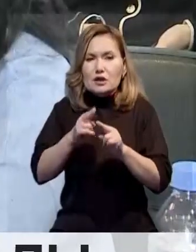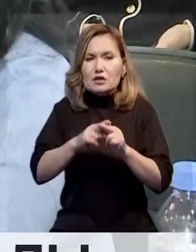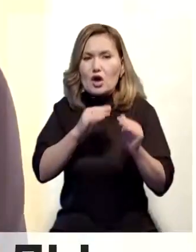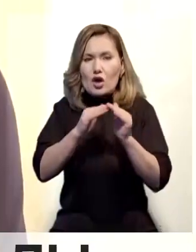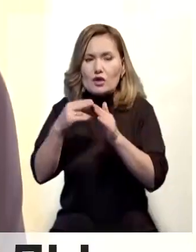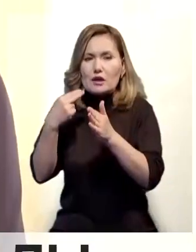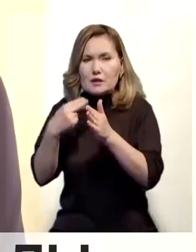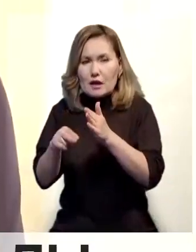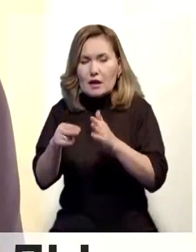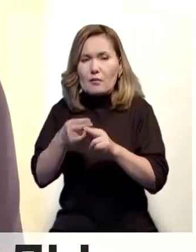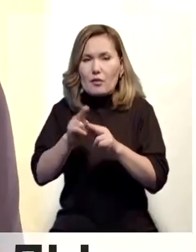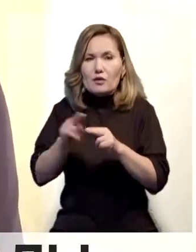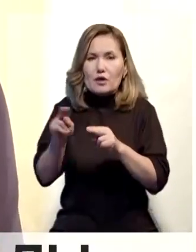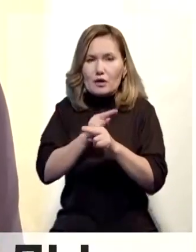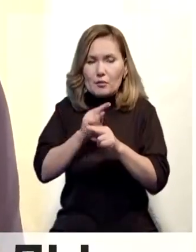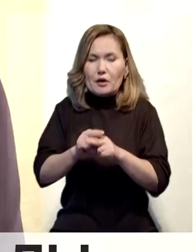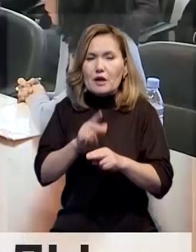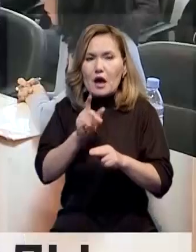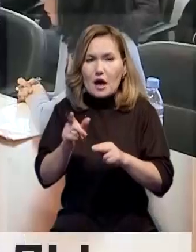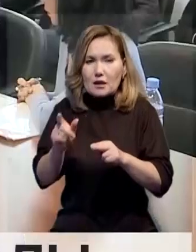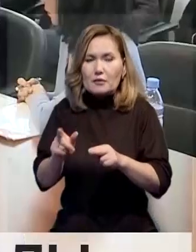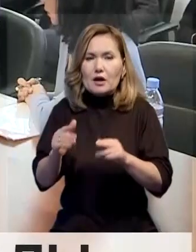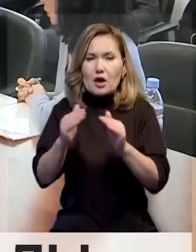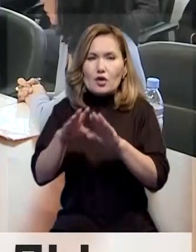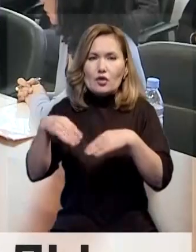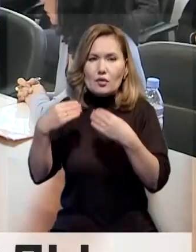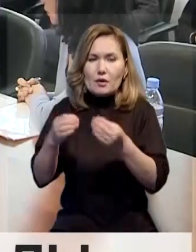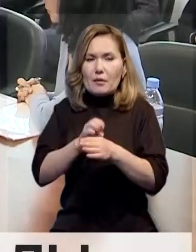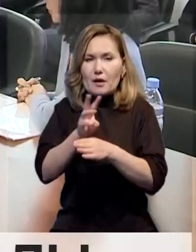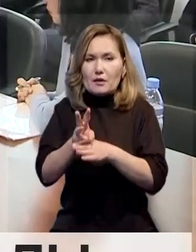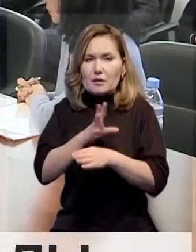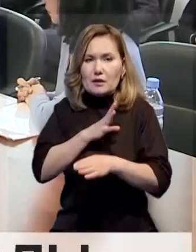баспана кезегінде тұрғандарға берген. Данияр Сұлтанұлы, Ермек Мұхамедияров, Қостанай облысы, Хабар 24.